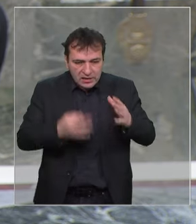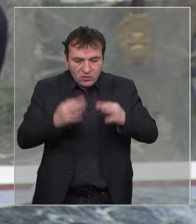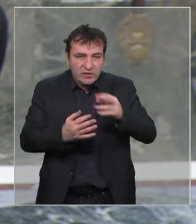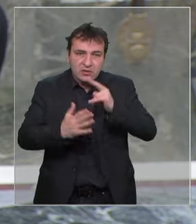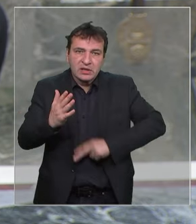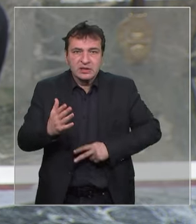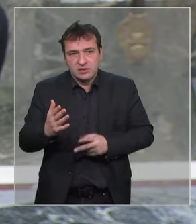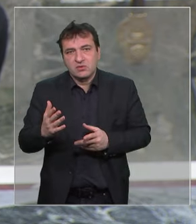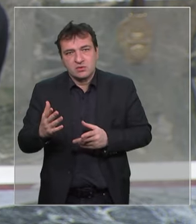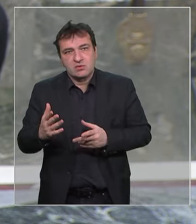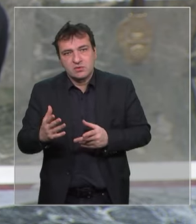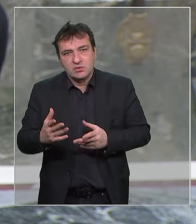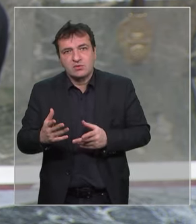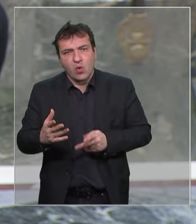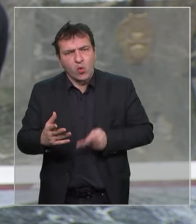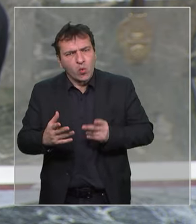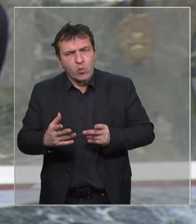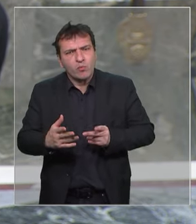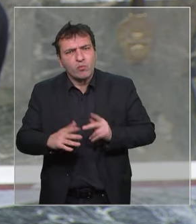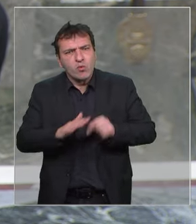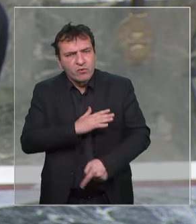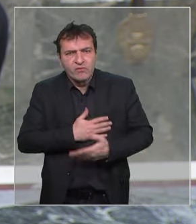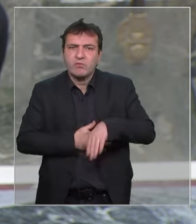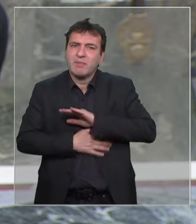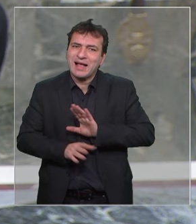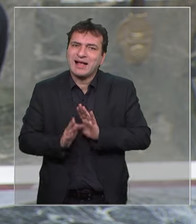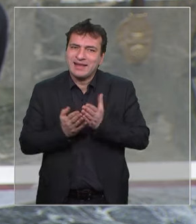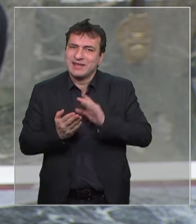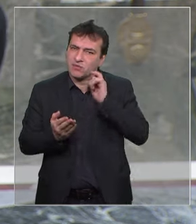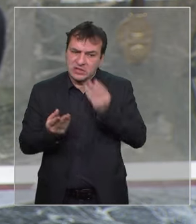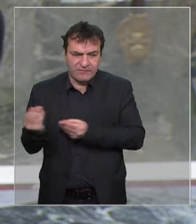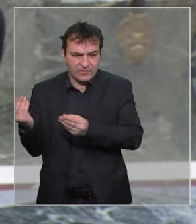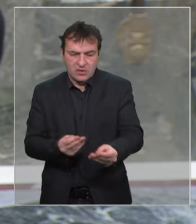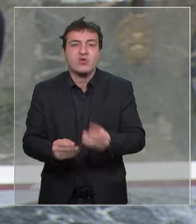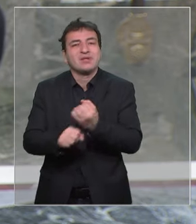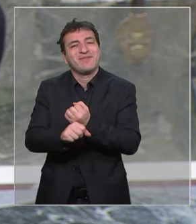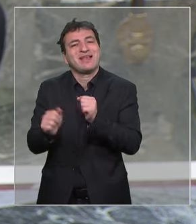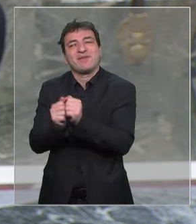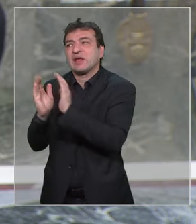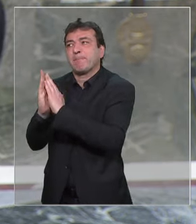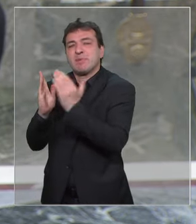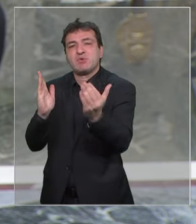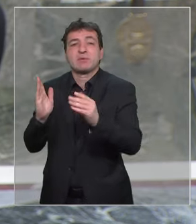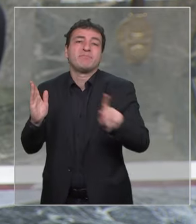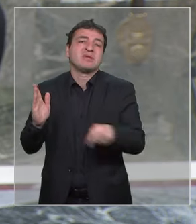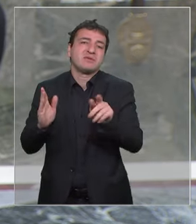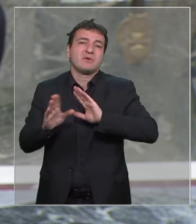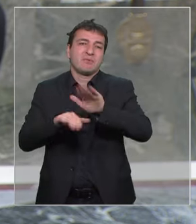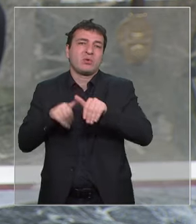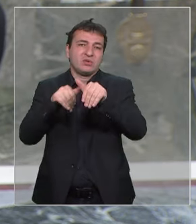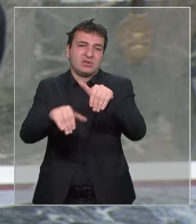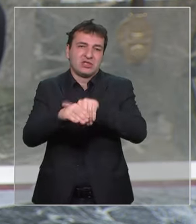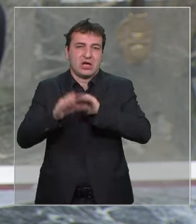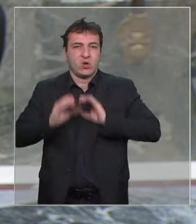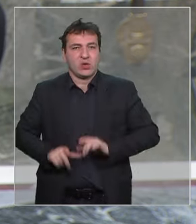des livres qui sont fournis aux élèves. Et c'est ce à quoi nous travaillons, notamment en lien avec les bibliothèques. Évidemment, ça se poursuit ensuite au collège et au lycée avec les mesures